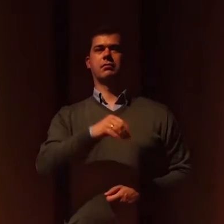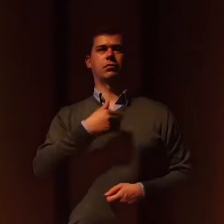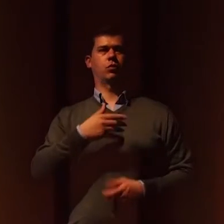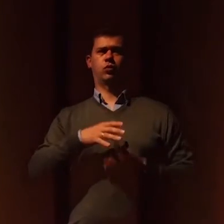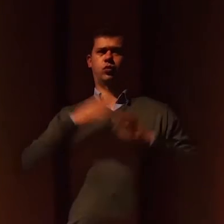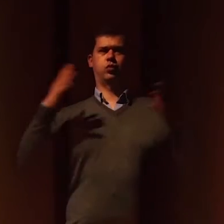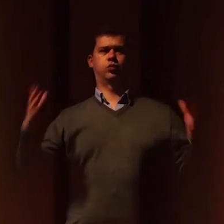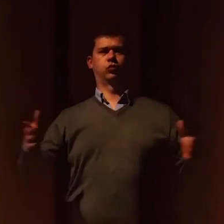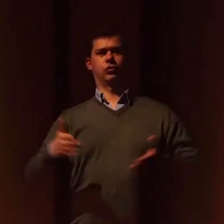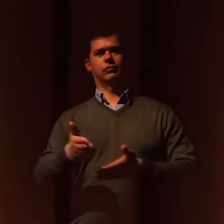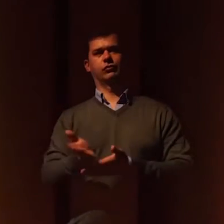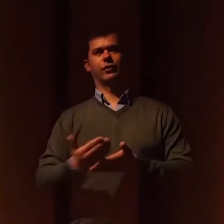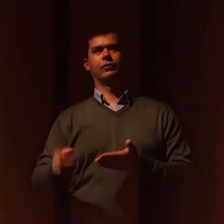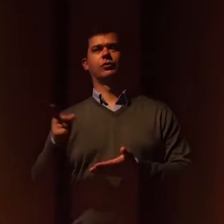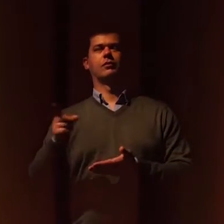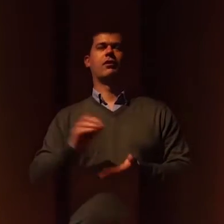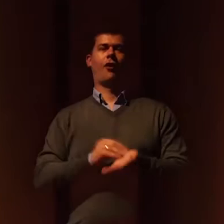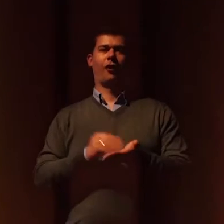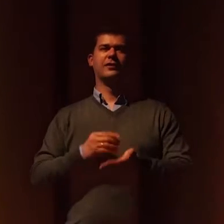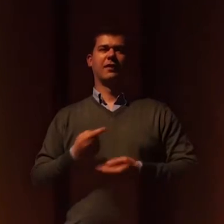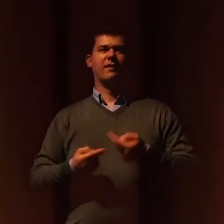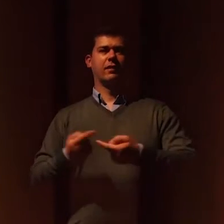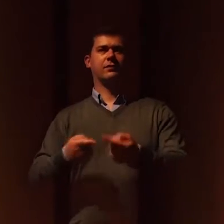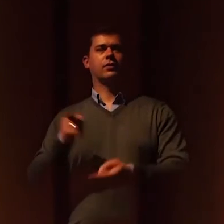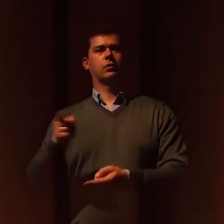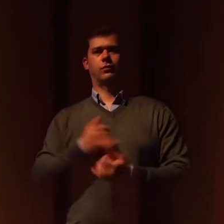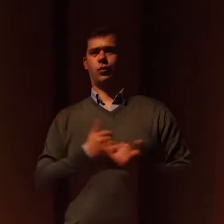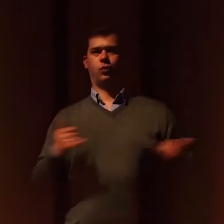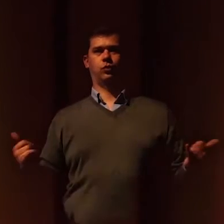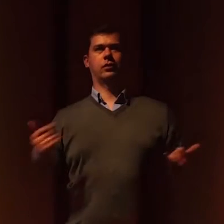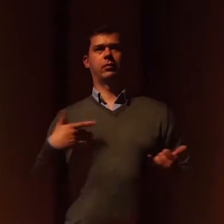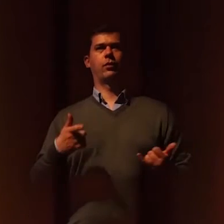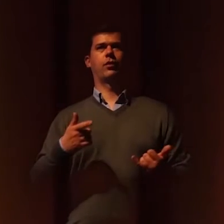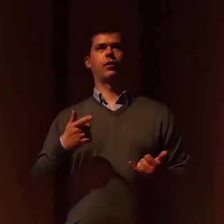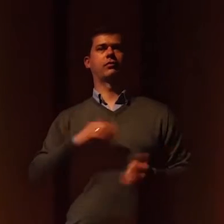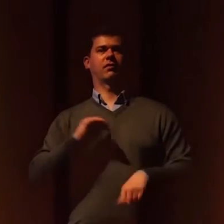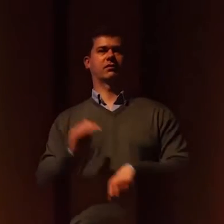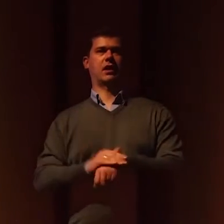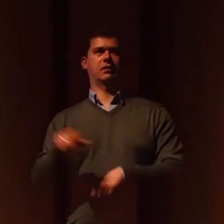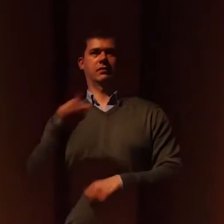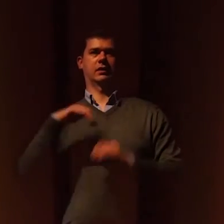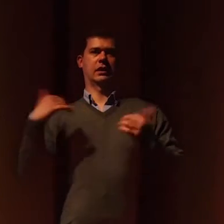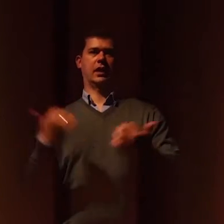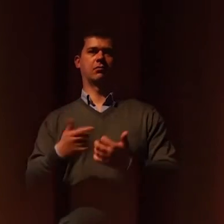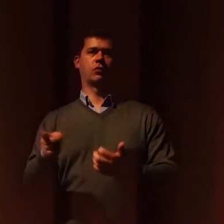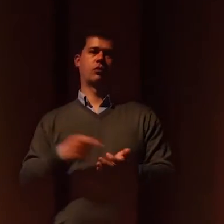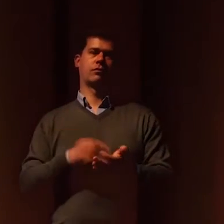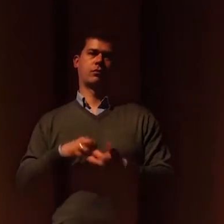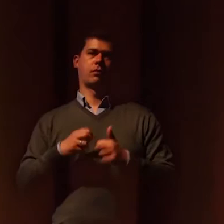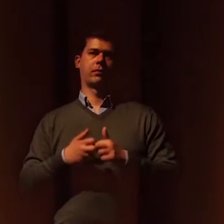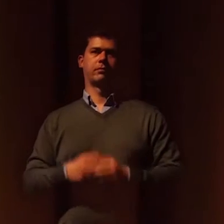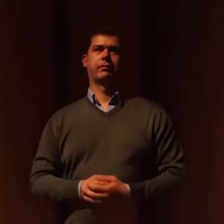duża część konserwatywnych polityków na różne PR równościowe rozwiązania się po prostu nie zgadzają myślę że to jest